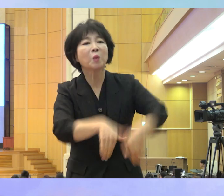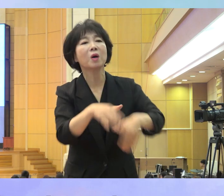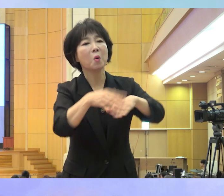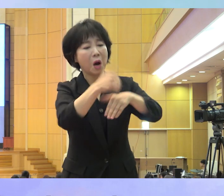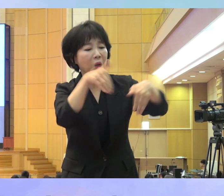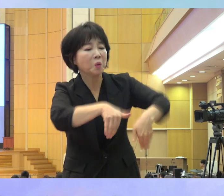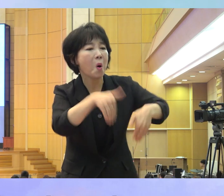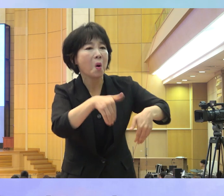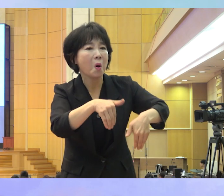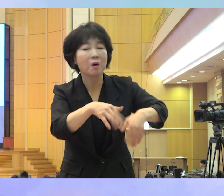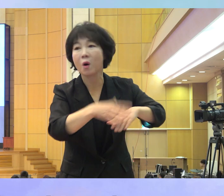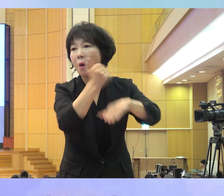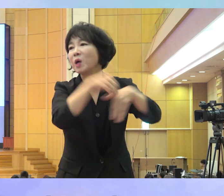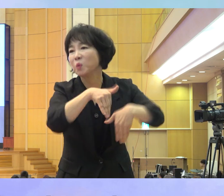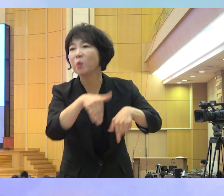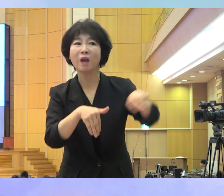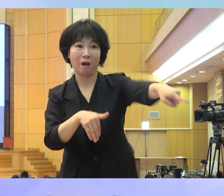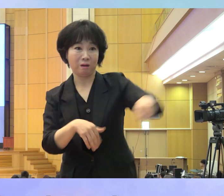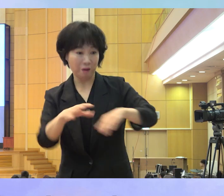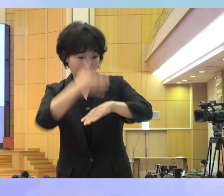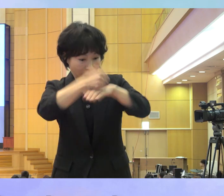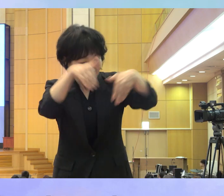왕의